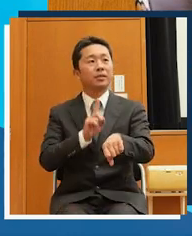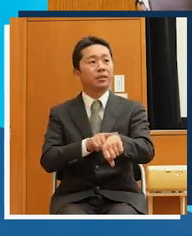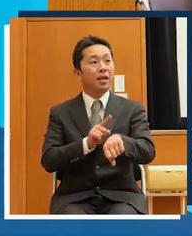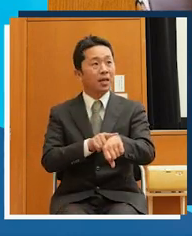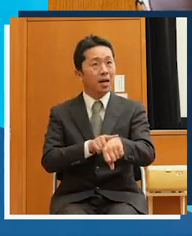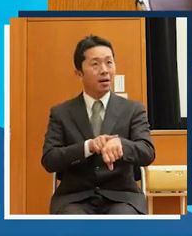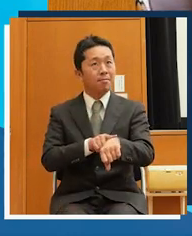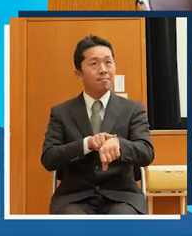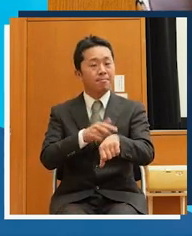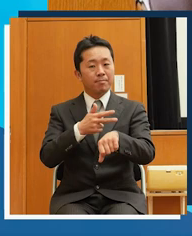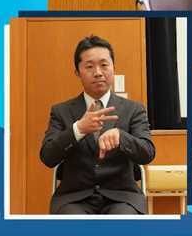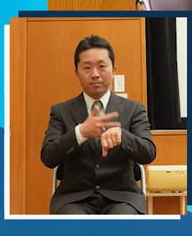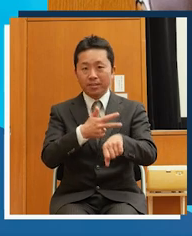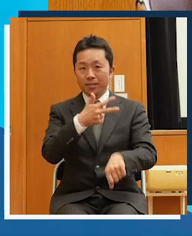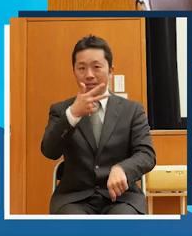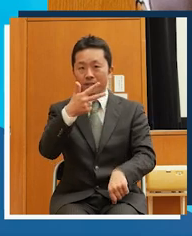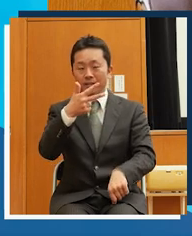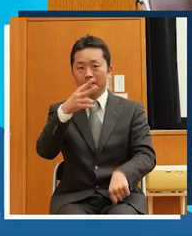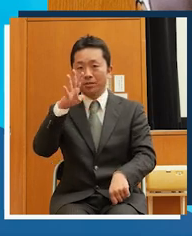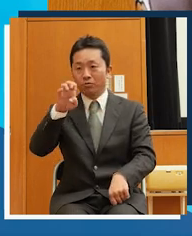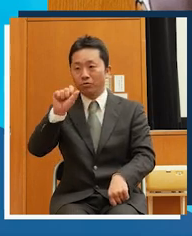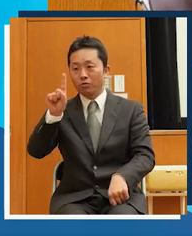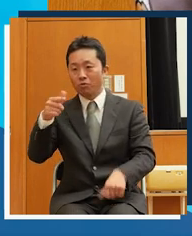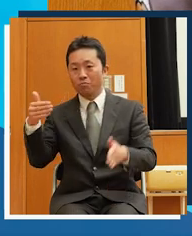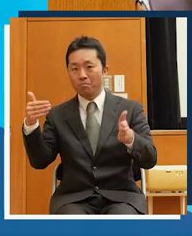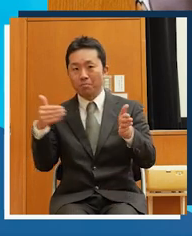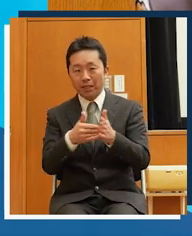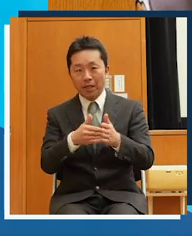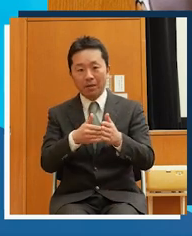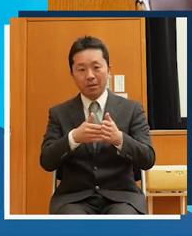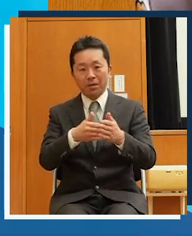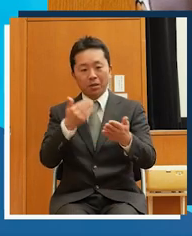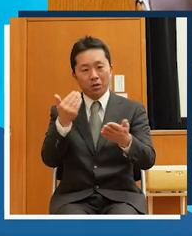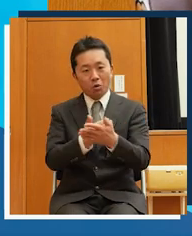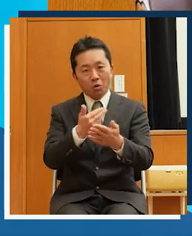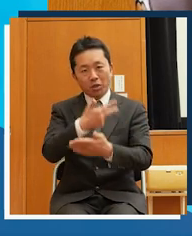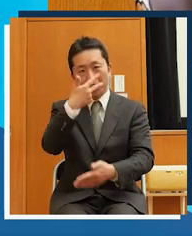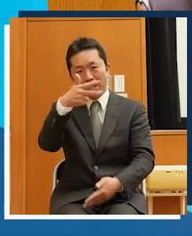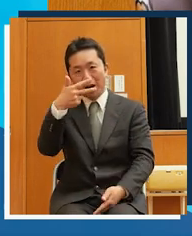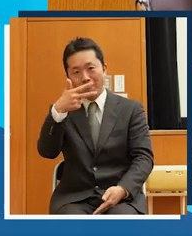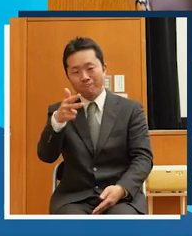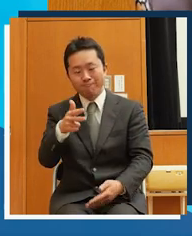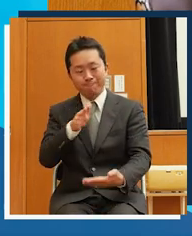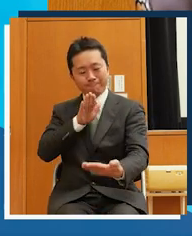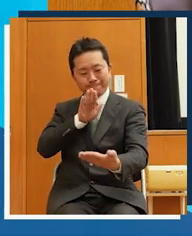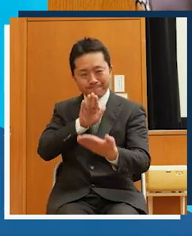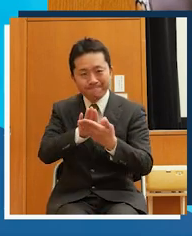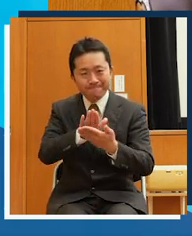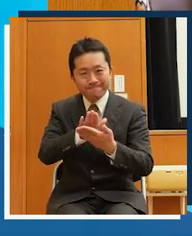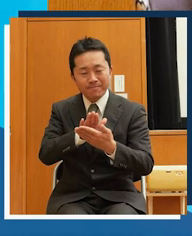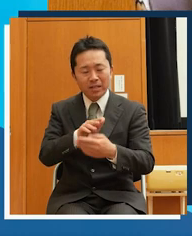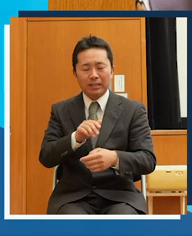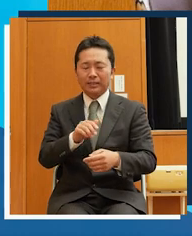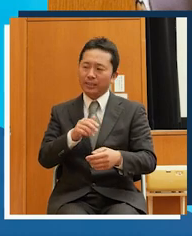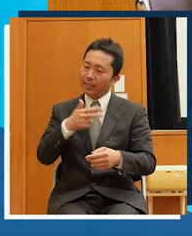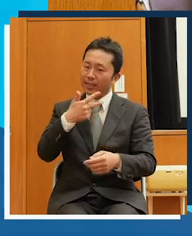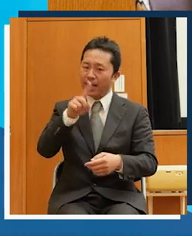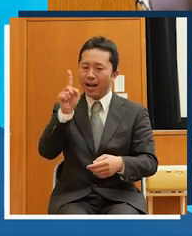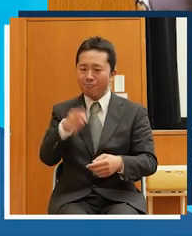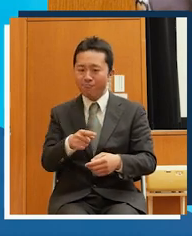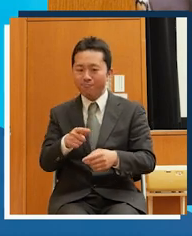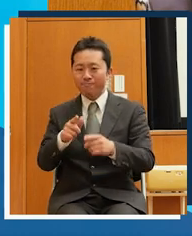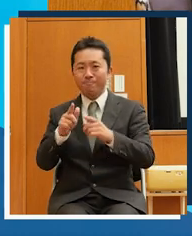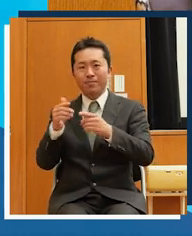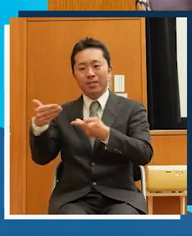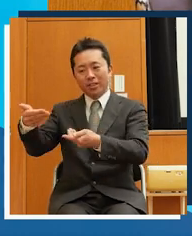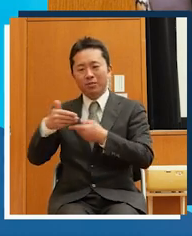実は今日7時45分までなんですがあもうすでにあと7分になってるんですねでさすがに7分では1問ぐらいしか質問